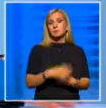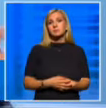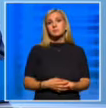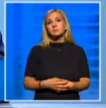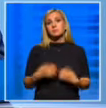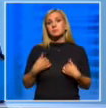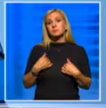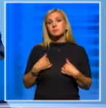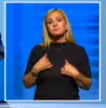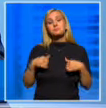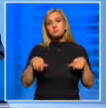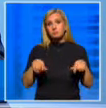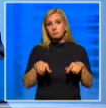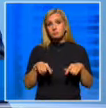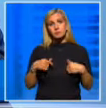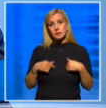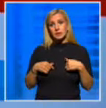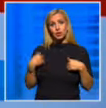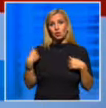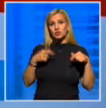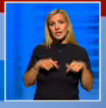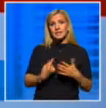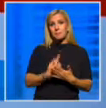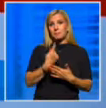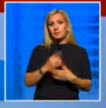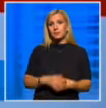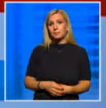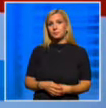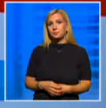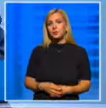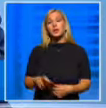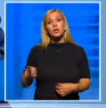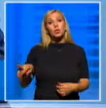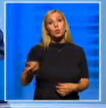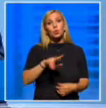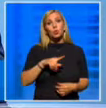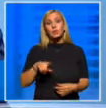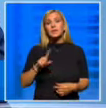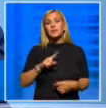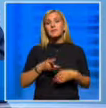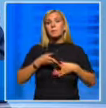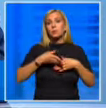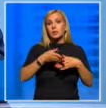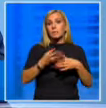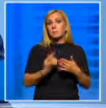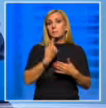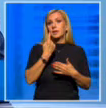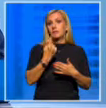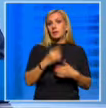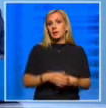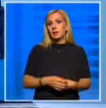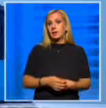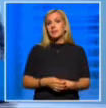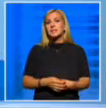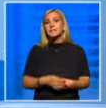да. Най-вероятно, те ще бъдат. До сега са първи, но властта им остава на една ръка. И другите трябва да покрепят, да подкрепят първите. Нали,